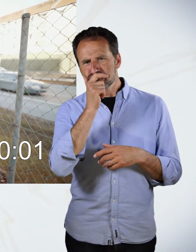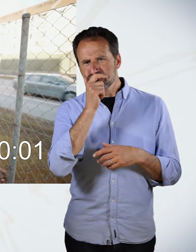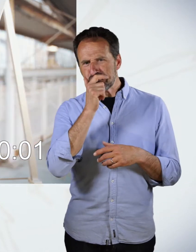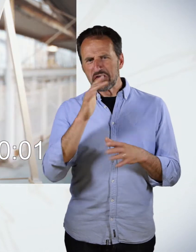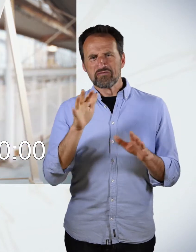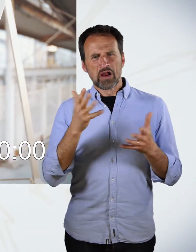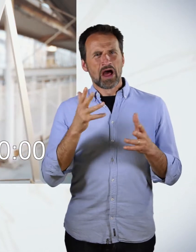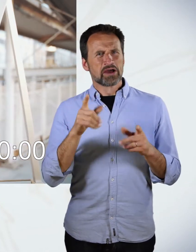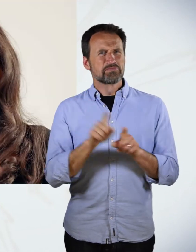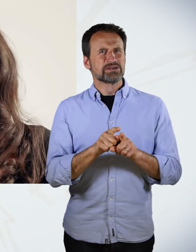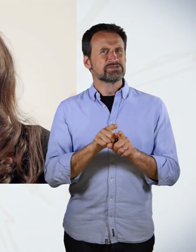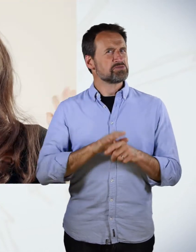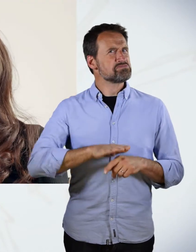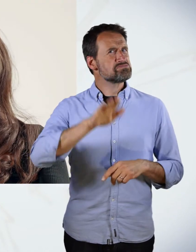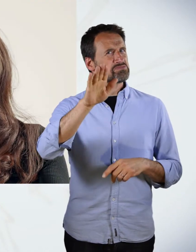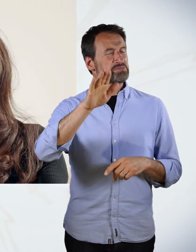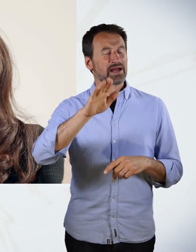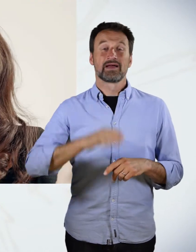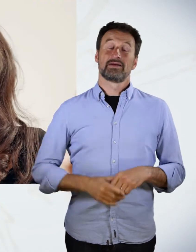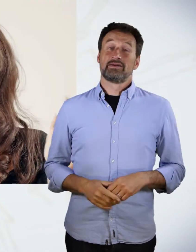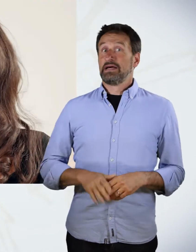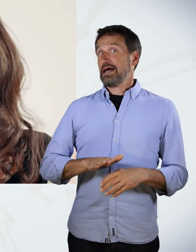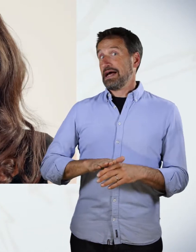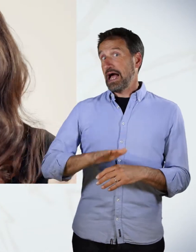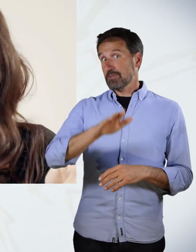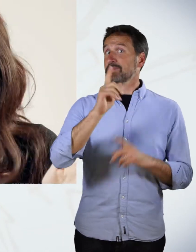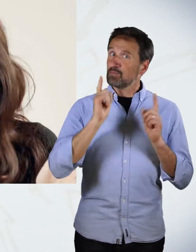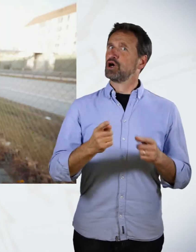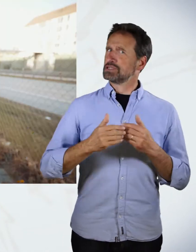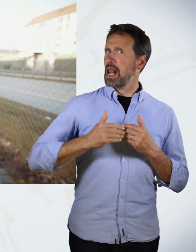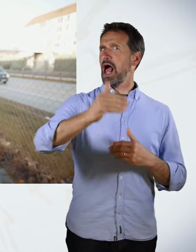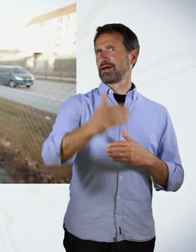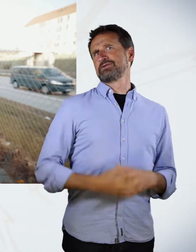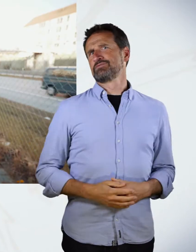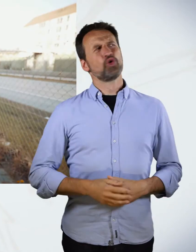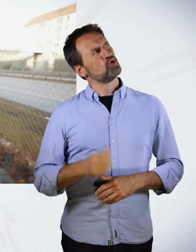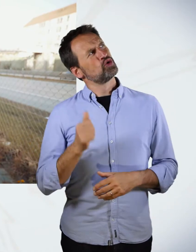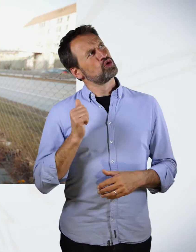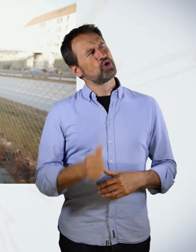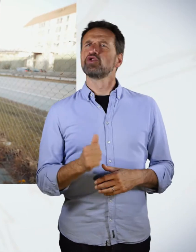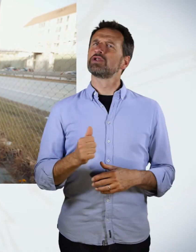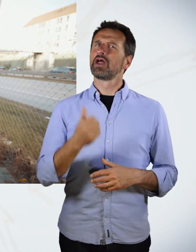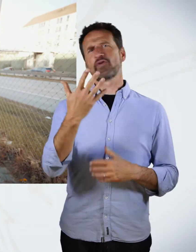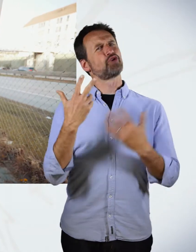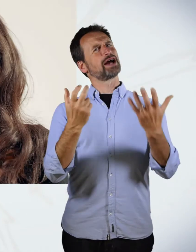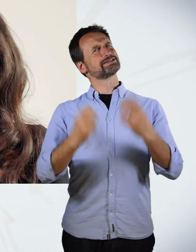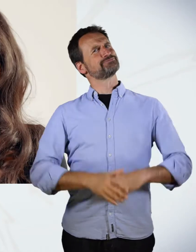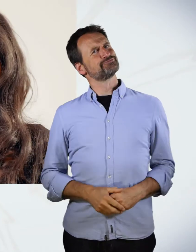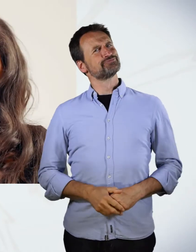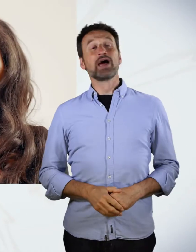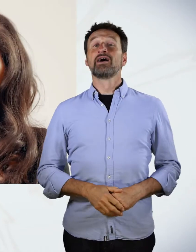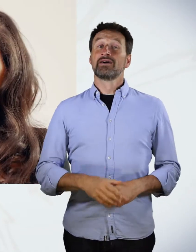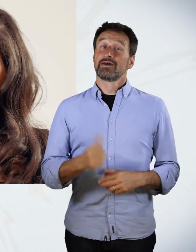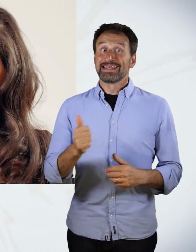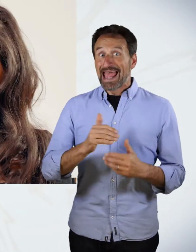könnte vielleicht hinhauen. So eine Rampe muss ja schon lang sein. 185 okay, Meter. 185. Je länger sie ist,